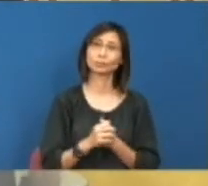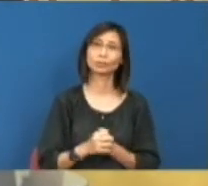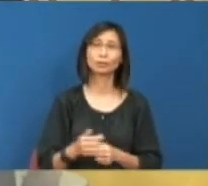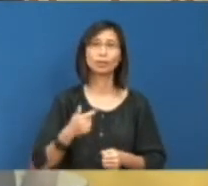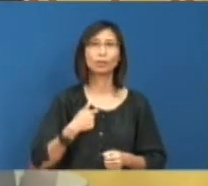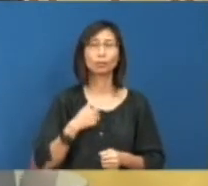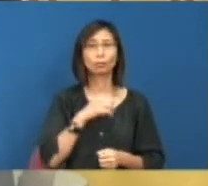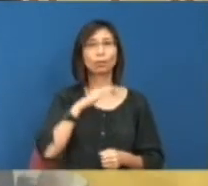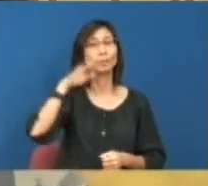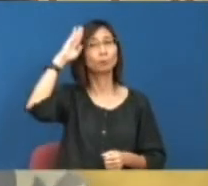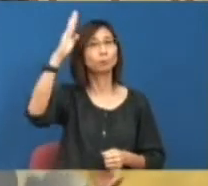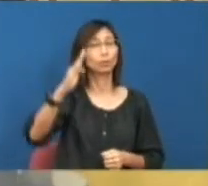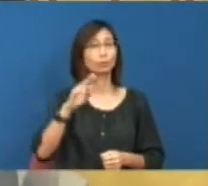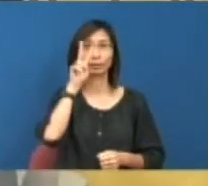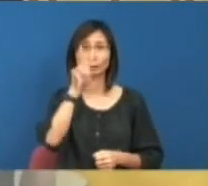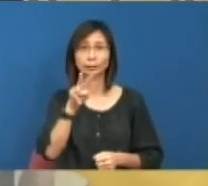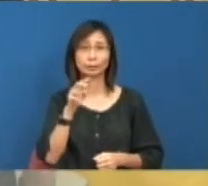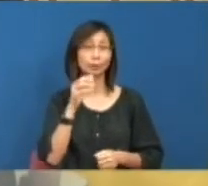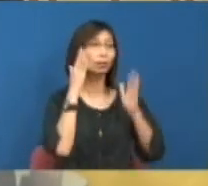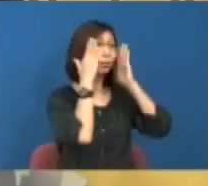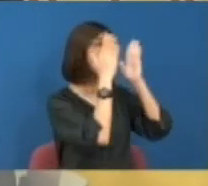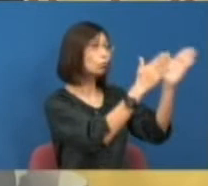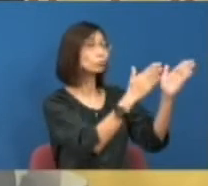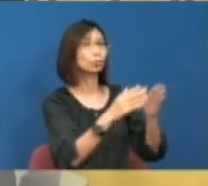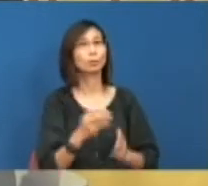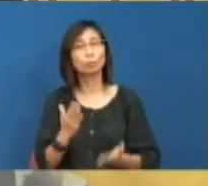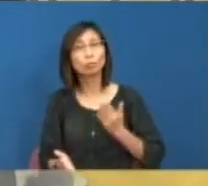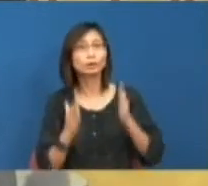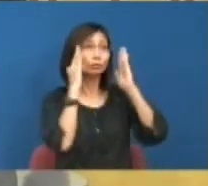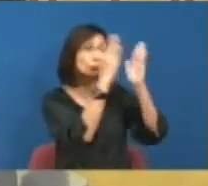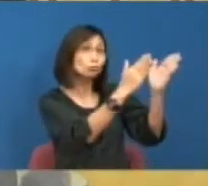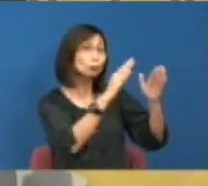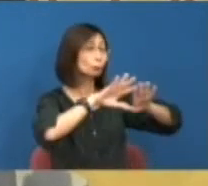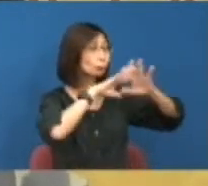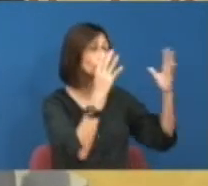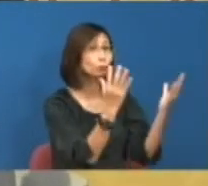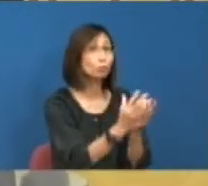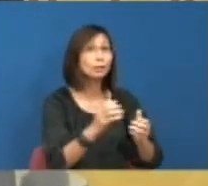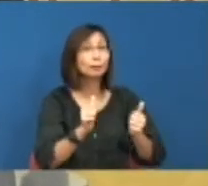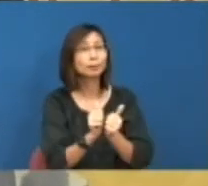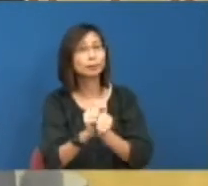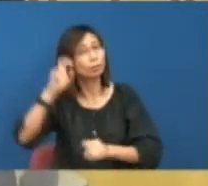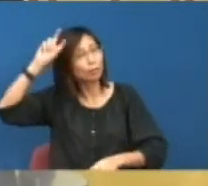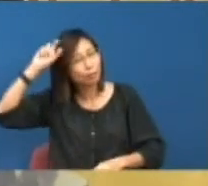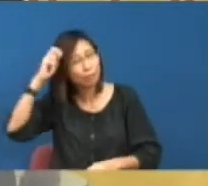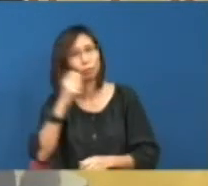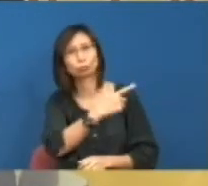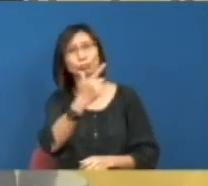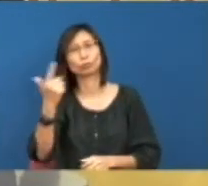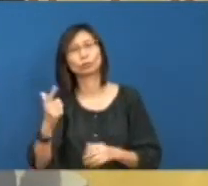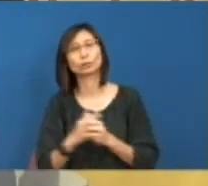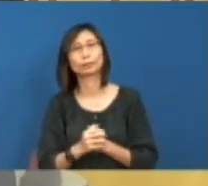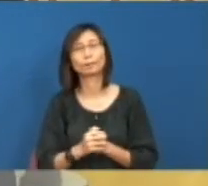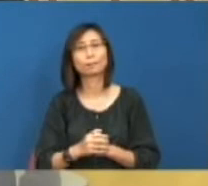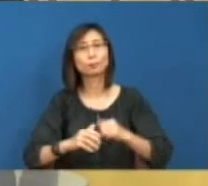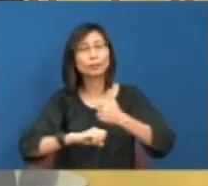向左望的朋友，或者現在有很多左翼的朋友，是能夠從這個角度去考慮問題。基本上